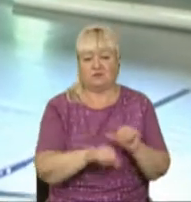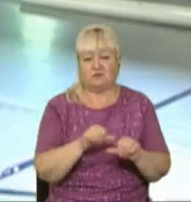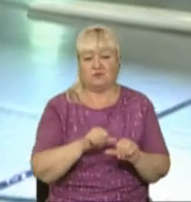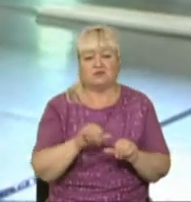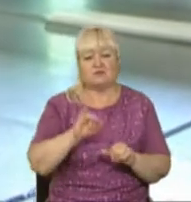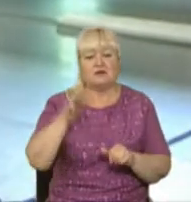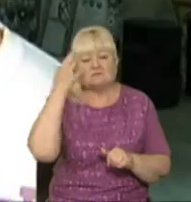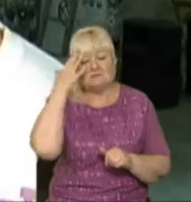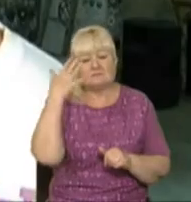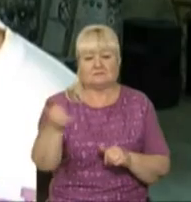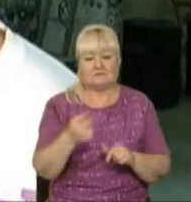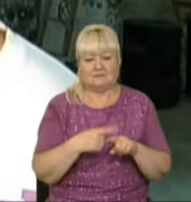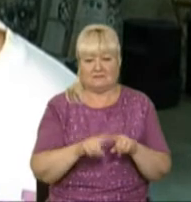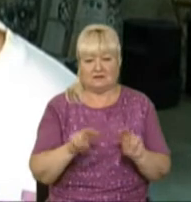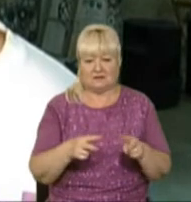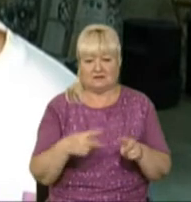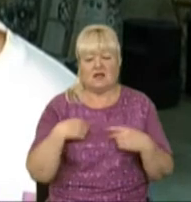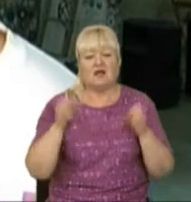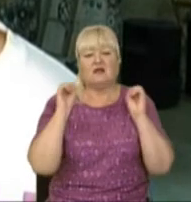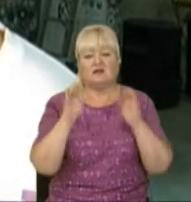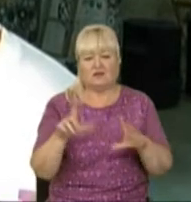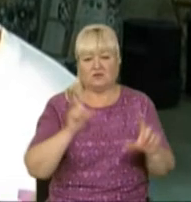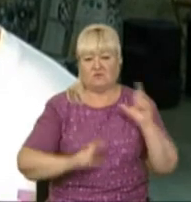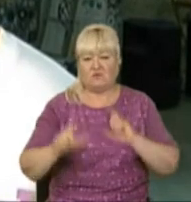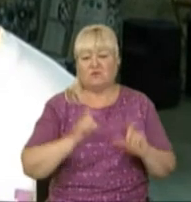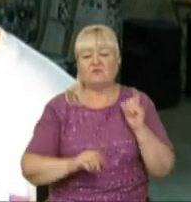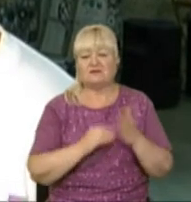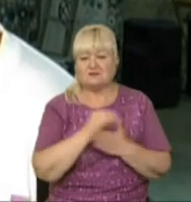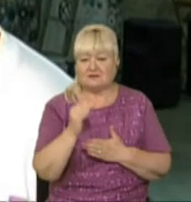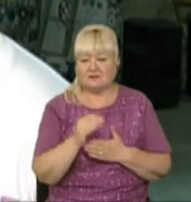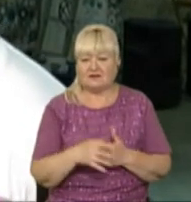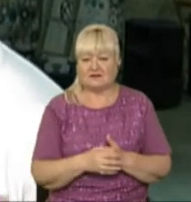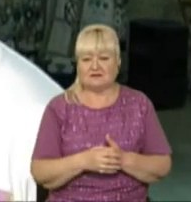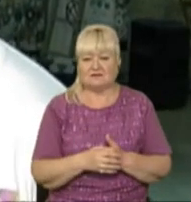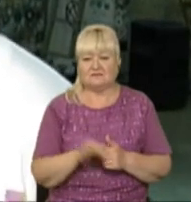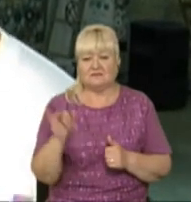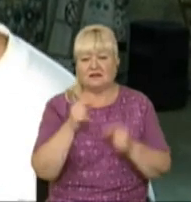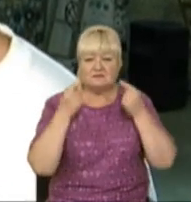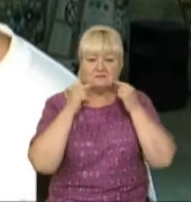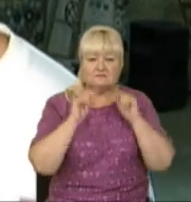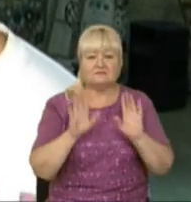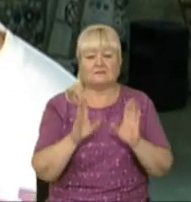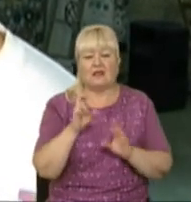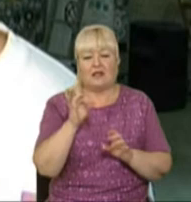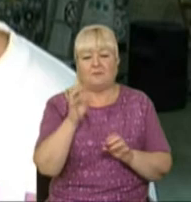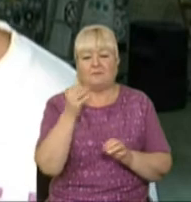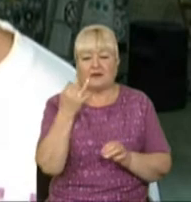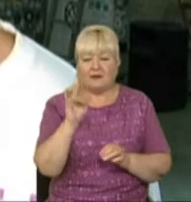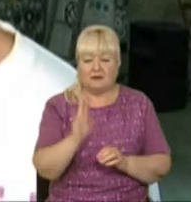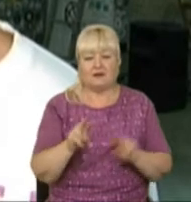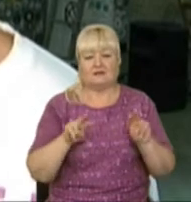захопився брейкдансом. Я тоді кинув університет і дав весь акцент на брейкданс. Я пам'ятаю, оцей був такий в